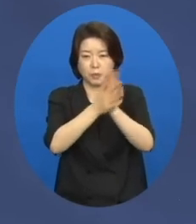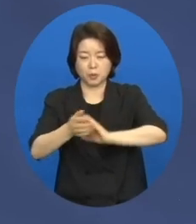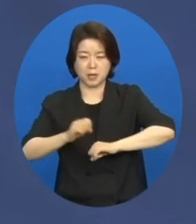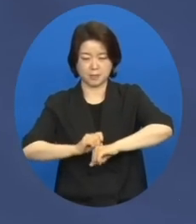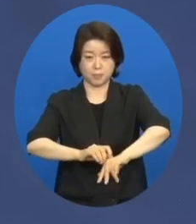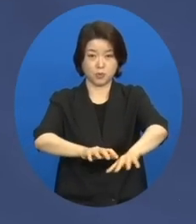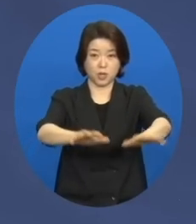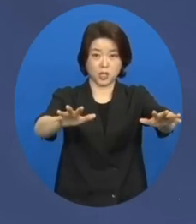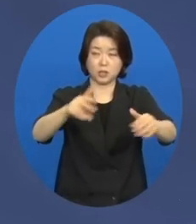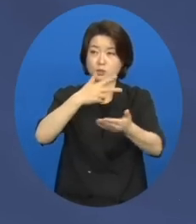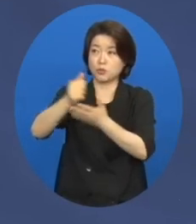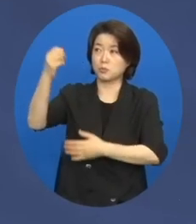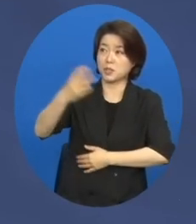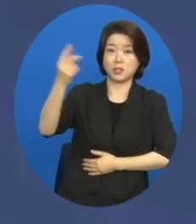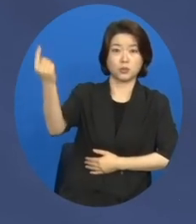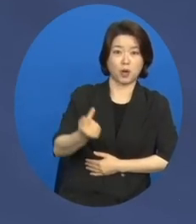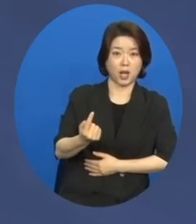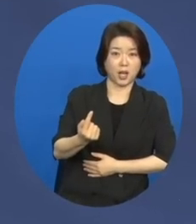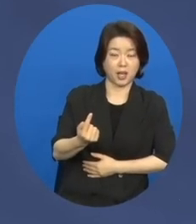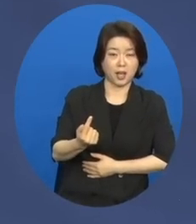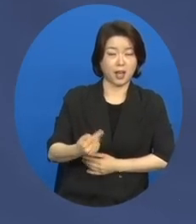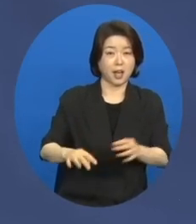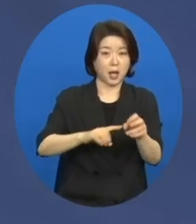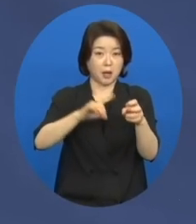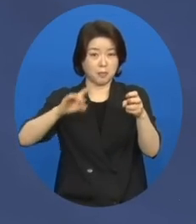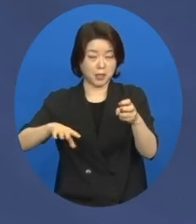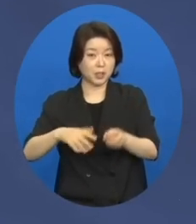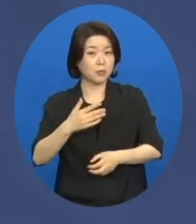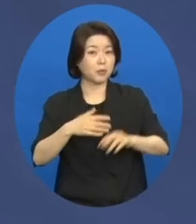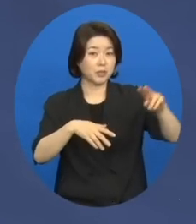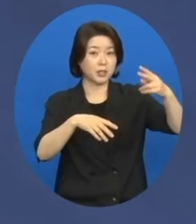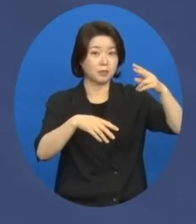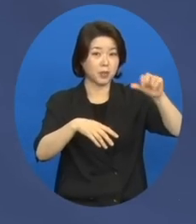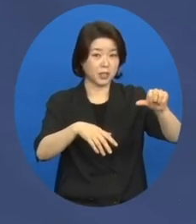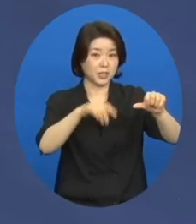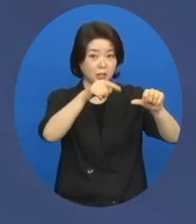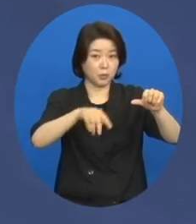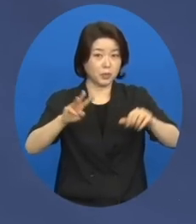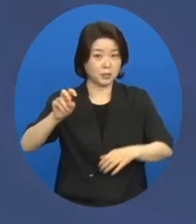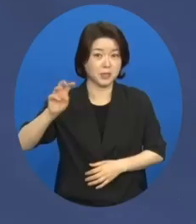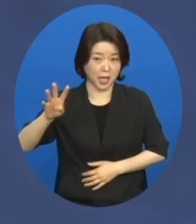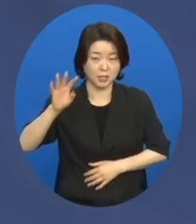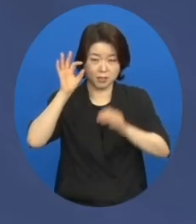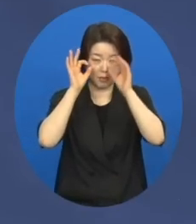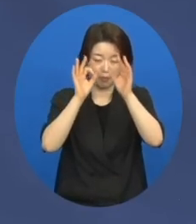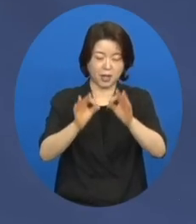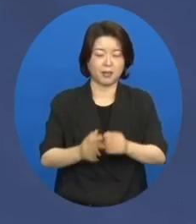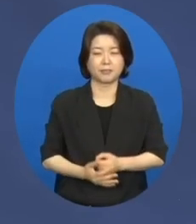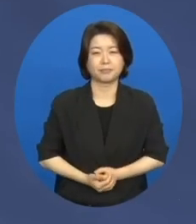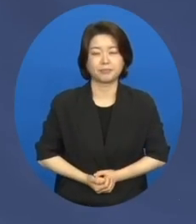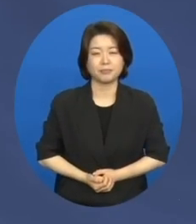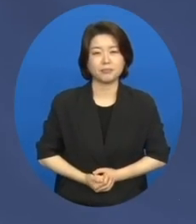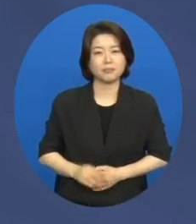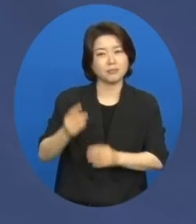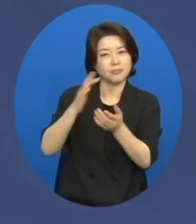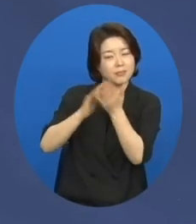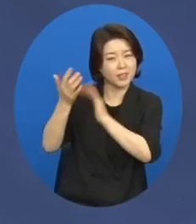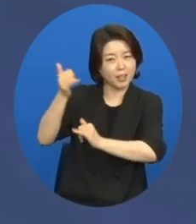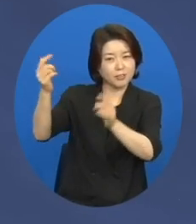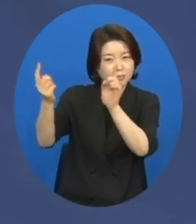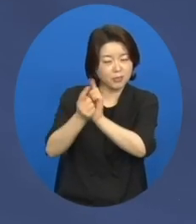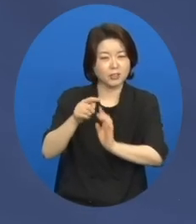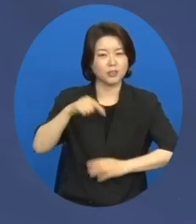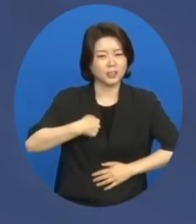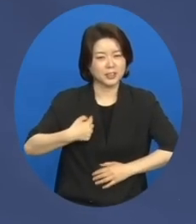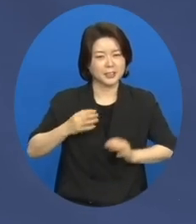주님이 다시 오신답니다. 마태복음 24장 14절의 말씀이죠. 그래서 예수 만나고 이 체험, 저 열심,